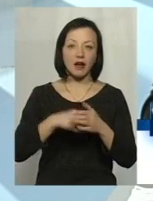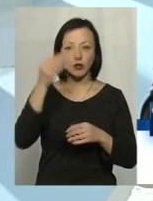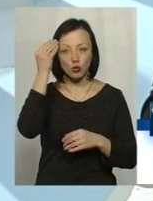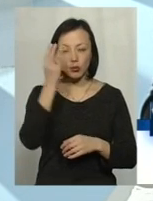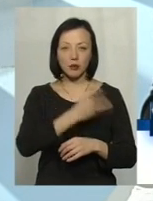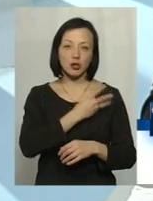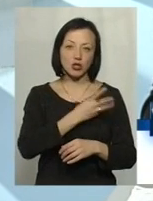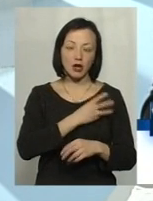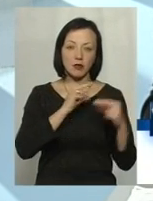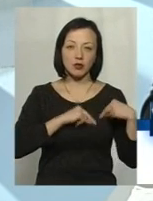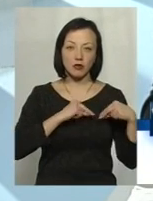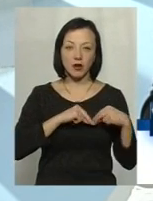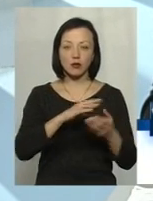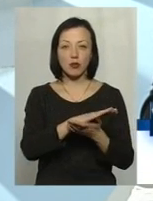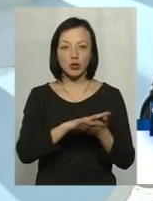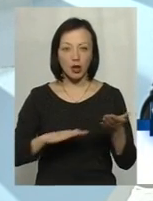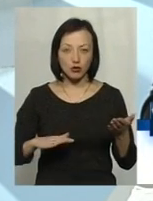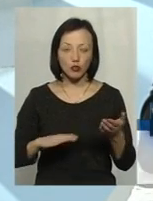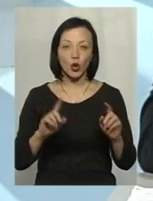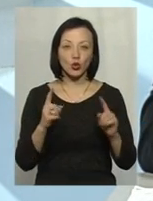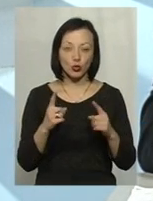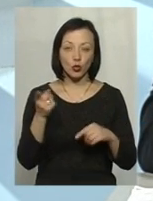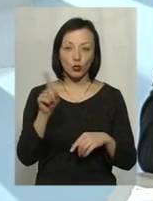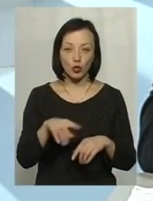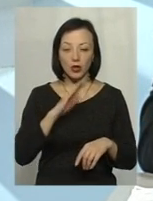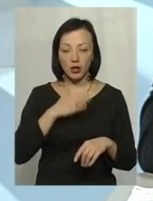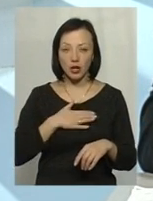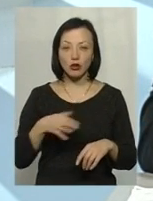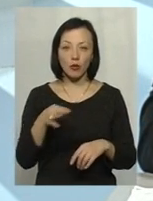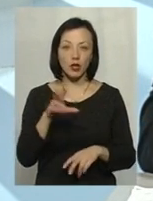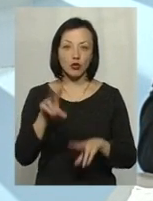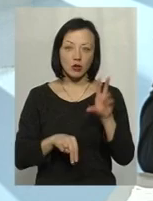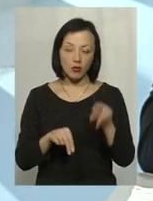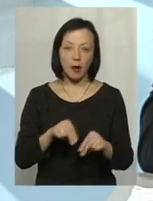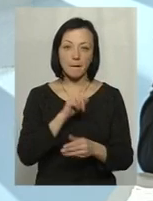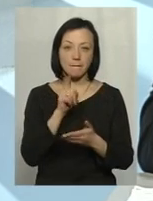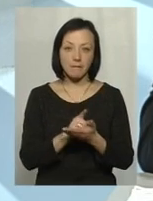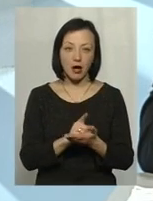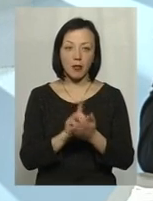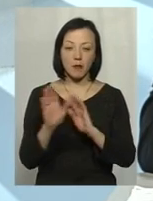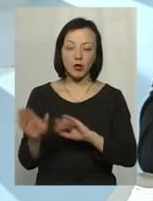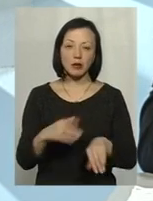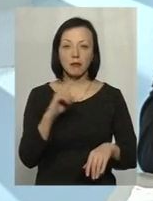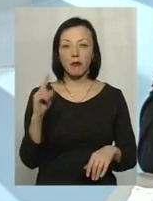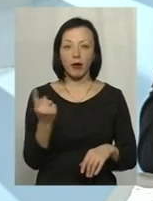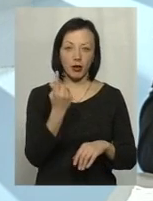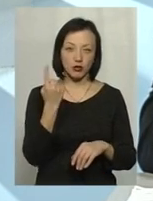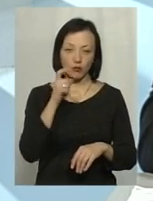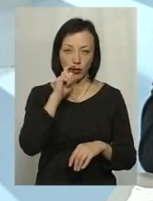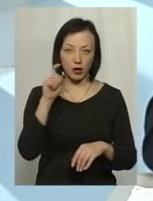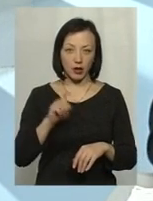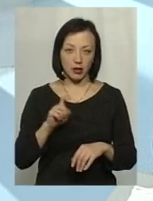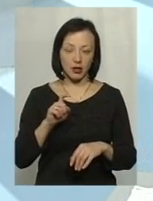і бажання працювати в подальшому. Тому і наша область, я розраховував, що вона мала пройти одна із першою в